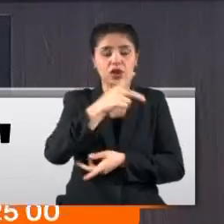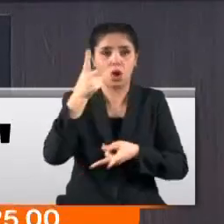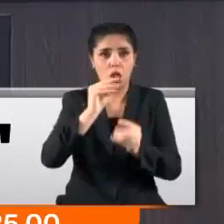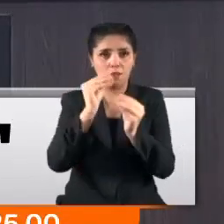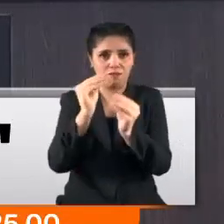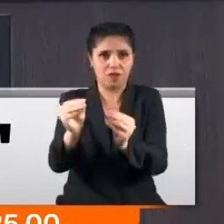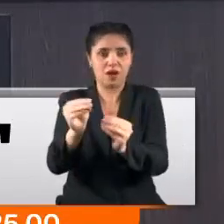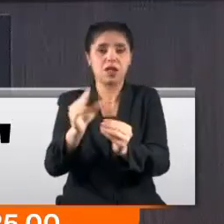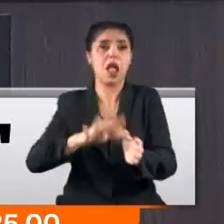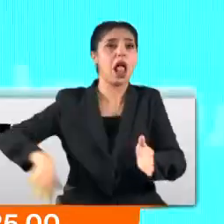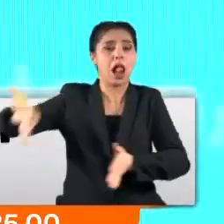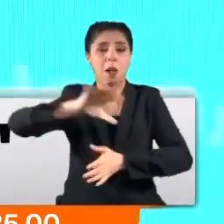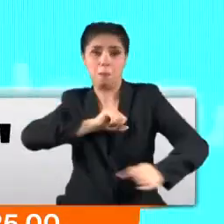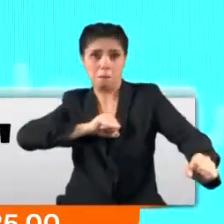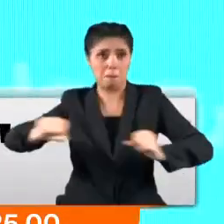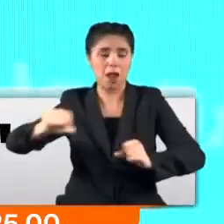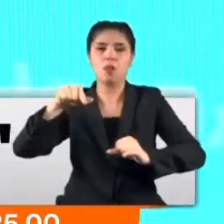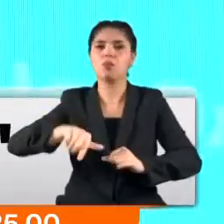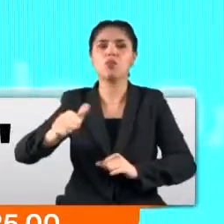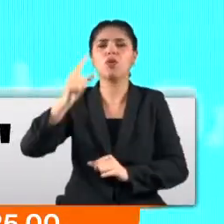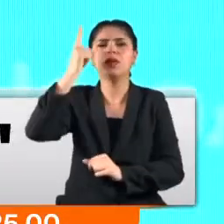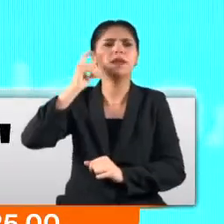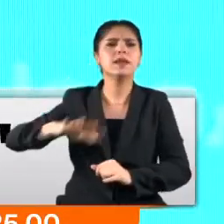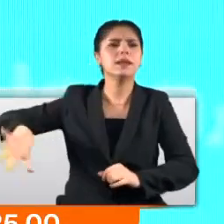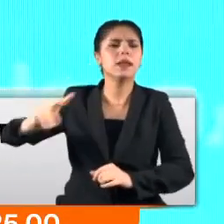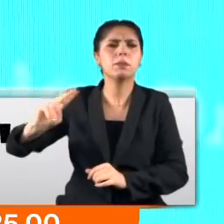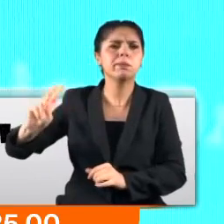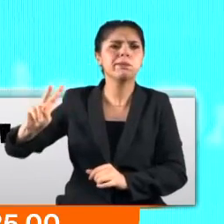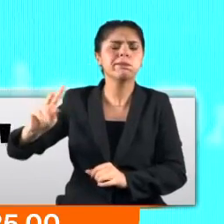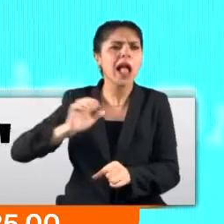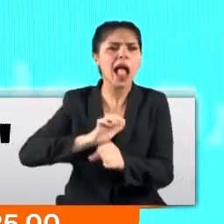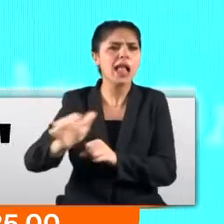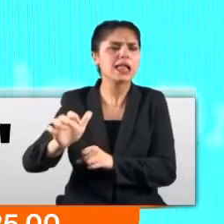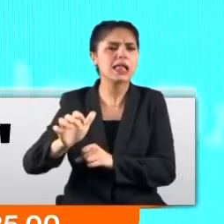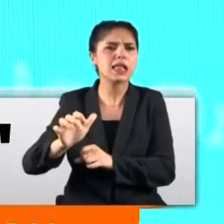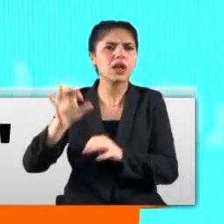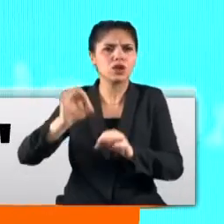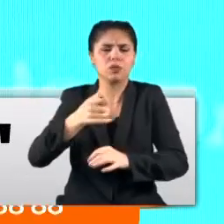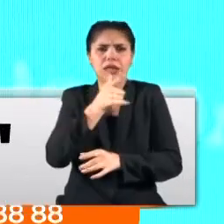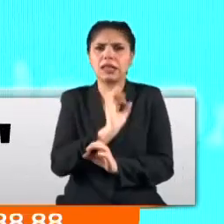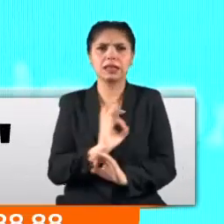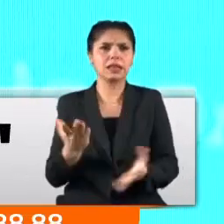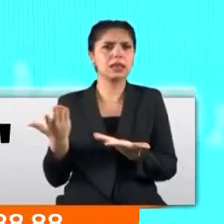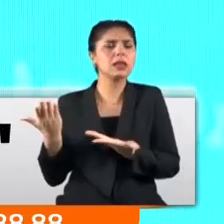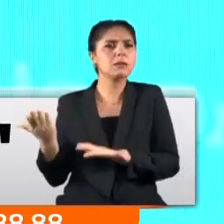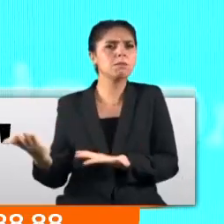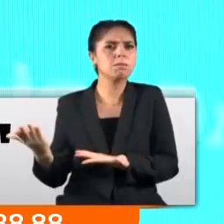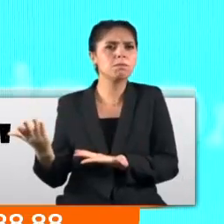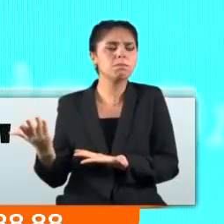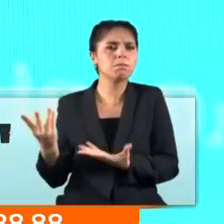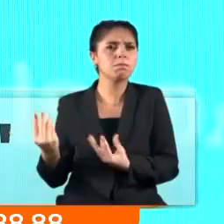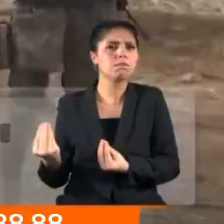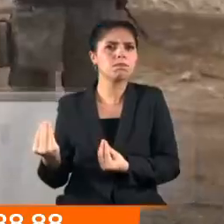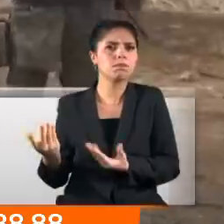hepsi bugün İsrail'in hoyratça sergilediği katliamlara kör ve sağır kesilmiş